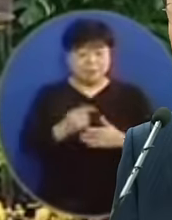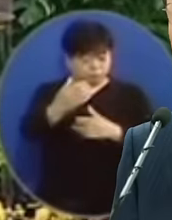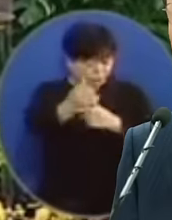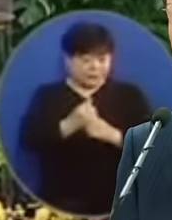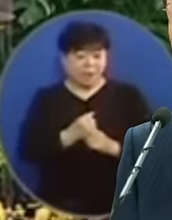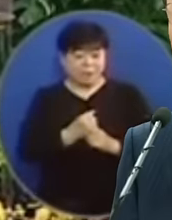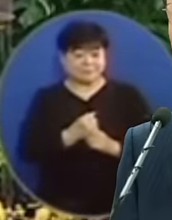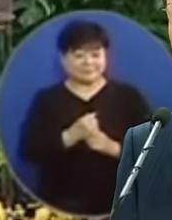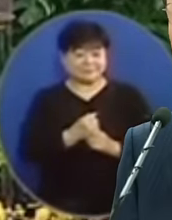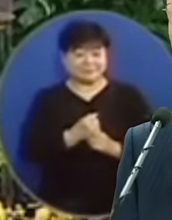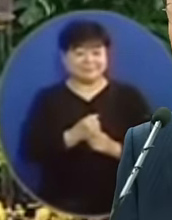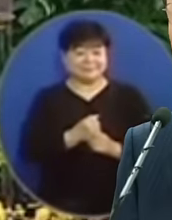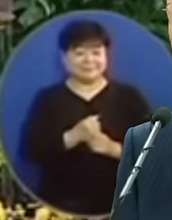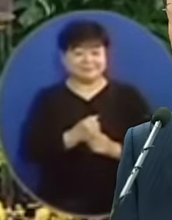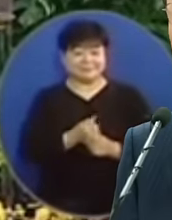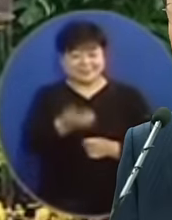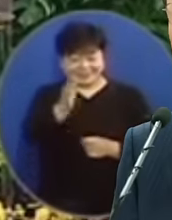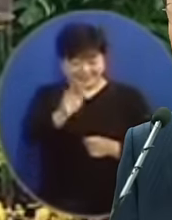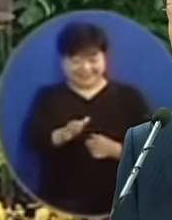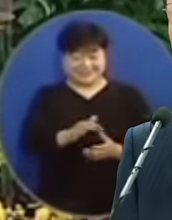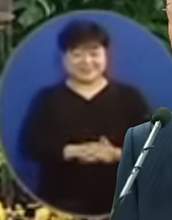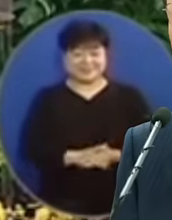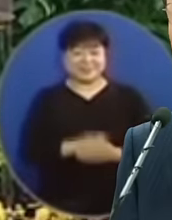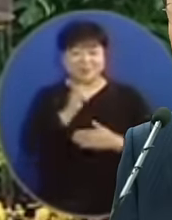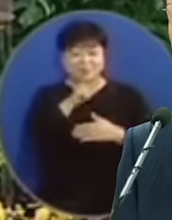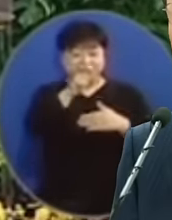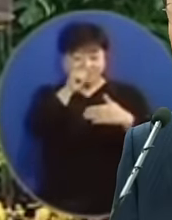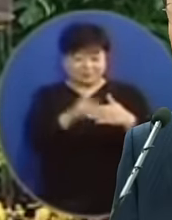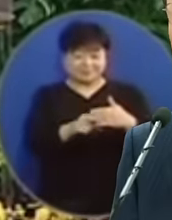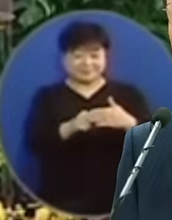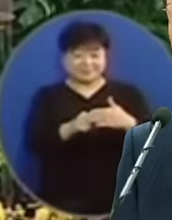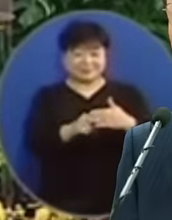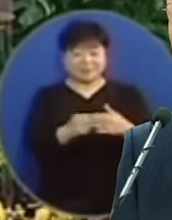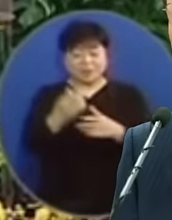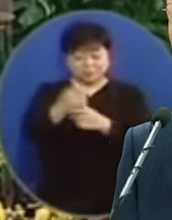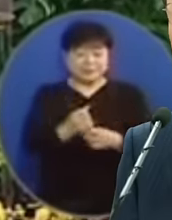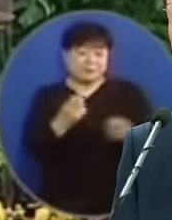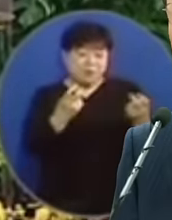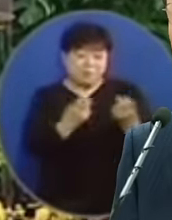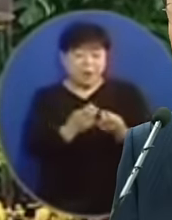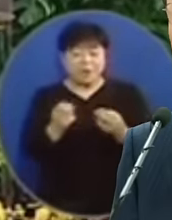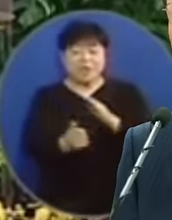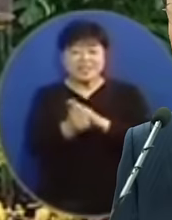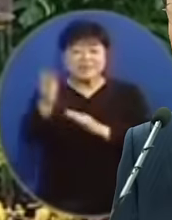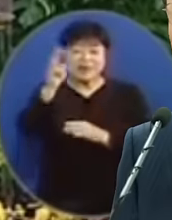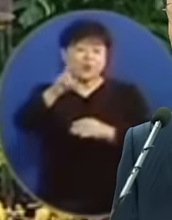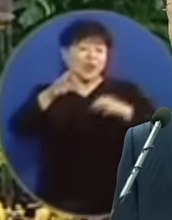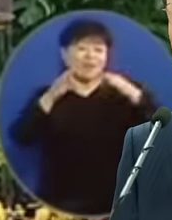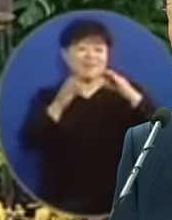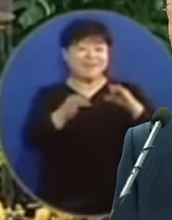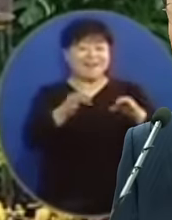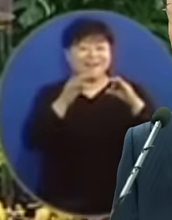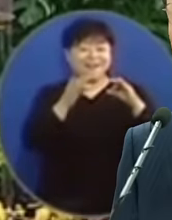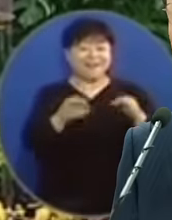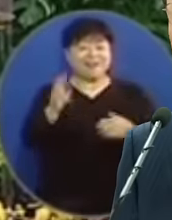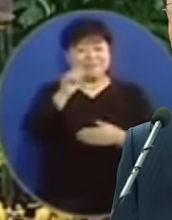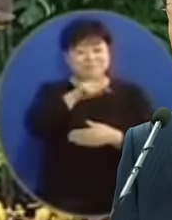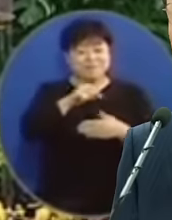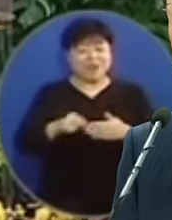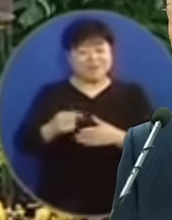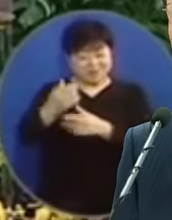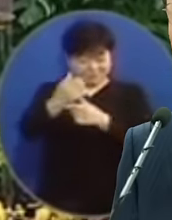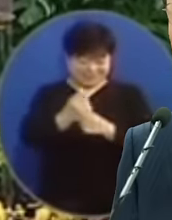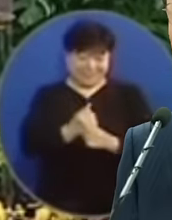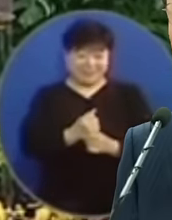붙잡아야 돼요. 그런데 마음을 어떻게 붙잡느냐? 희망의 노래를 불러서 마음을 붙잡아야